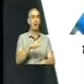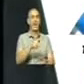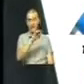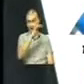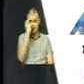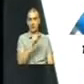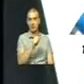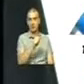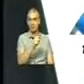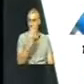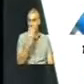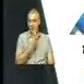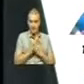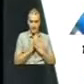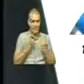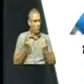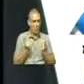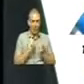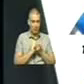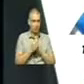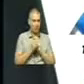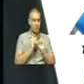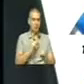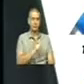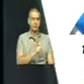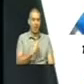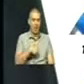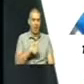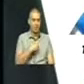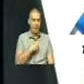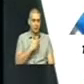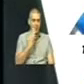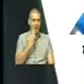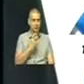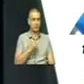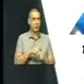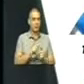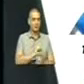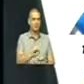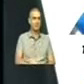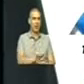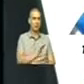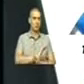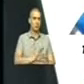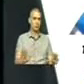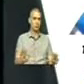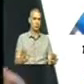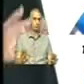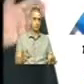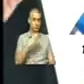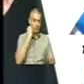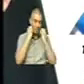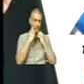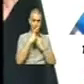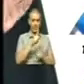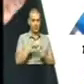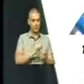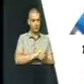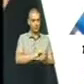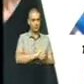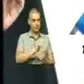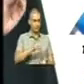שזה היה ברור שהיא לא משנה את דרכה, אנחנו היינו סמרטוט הרצפה שעליו ליברמן ניגב את הרגליים. עכשיו אני רוצה